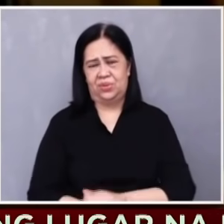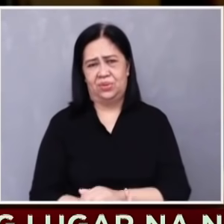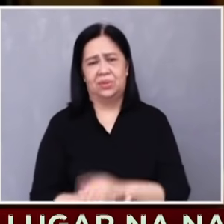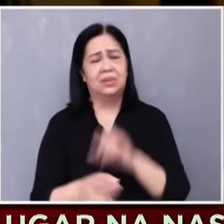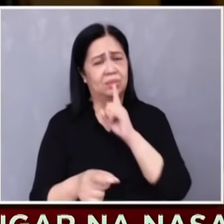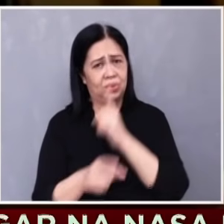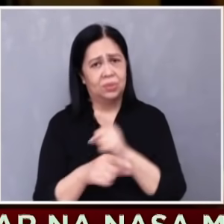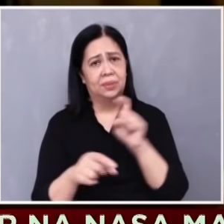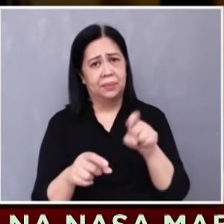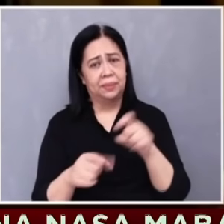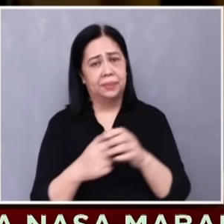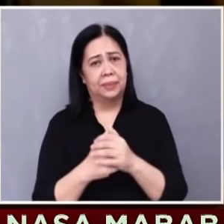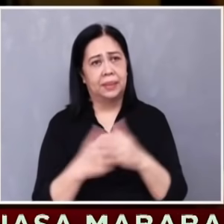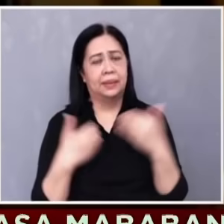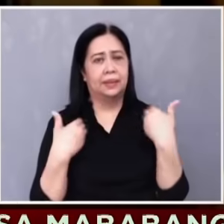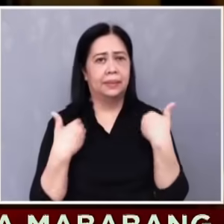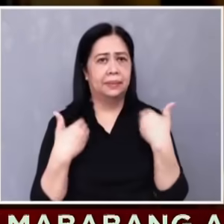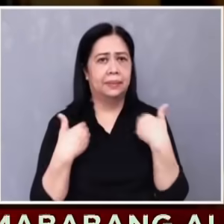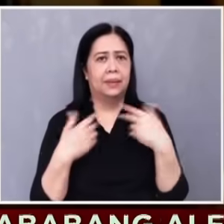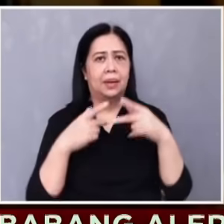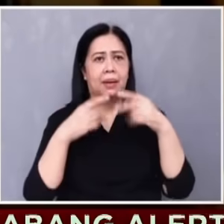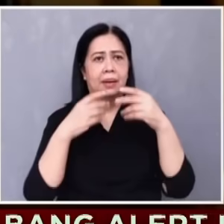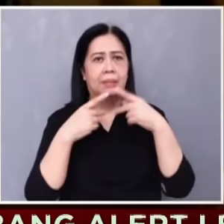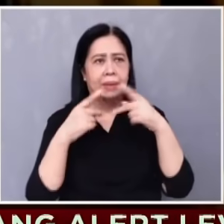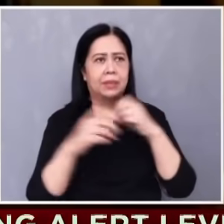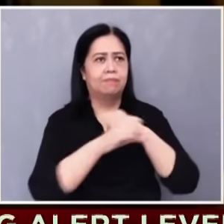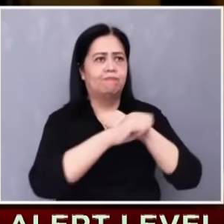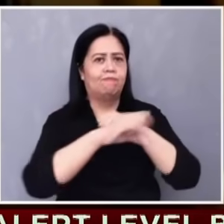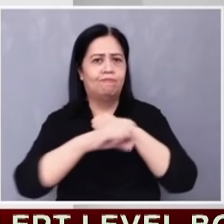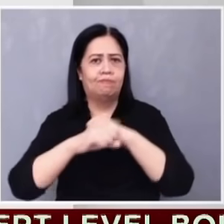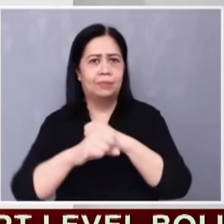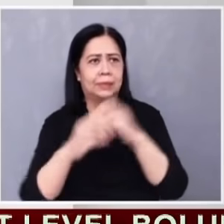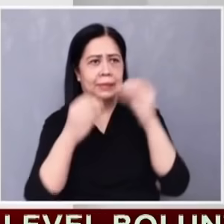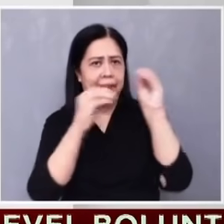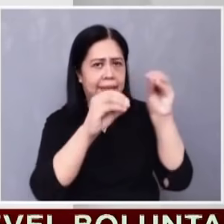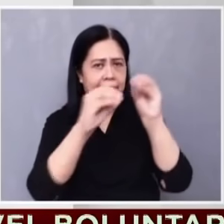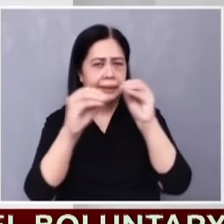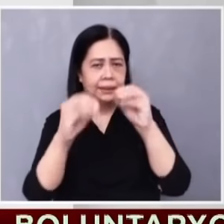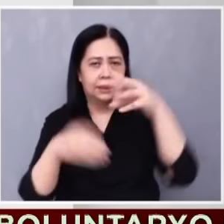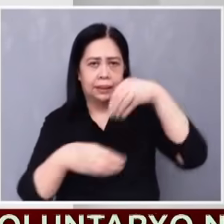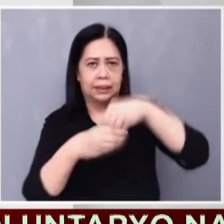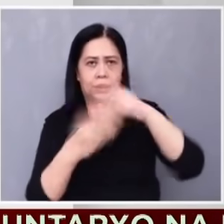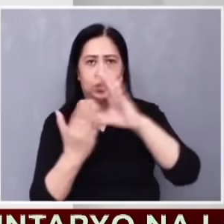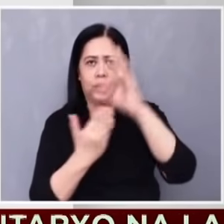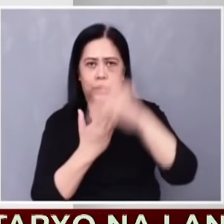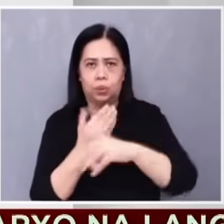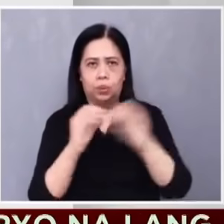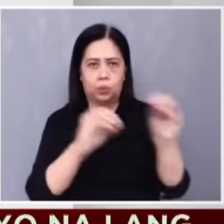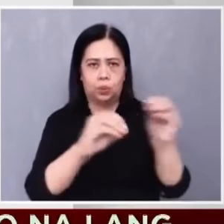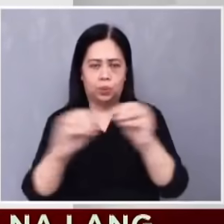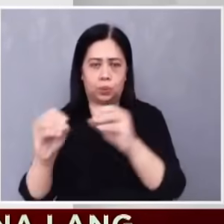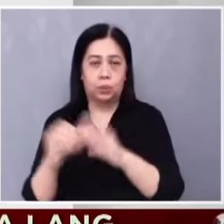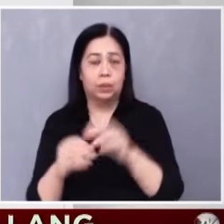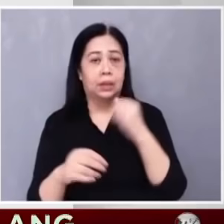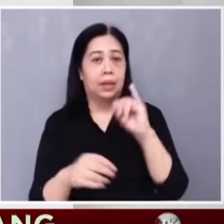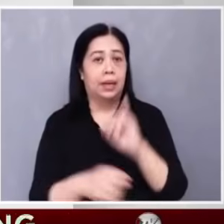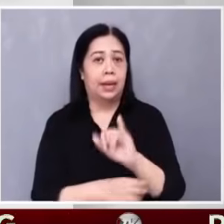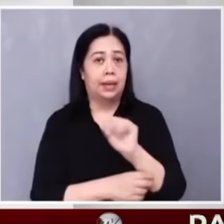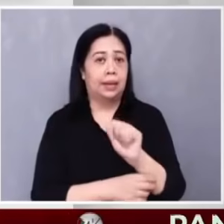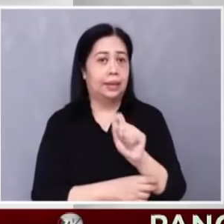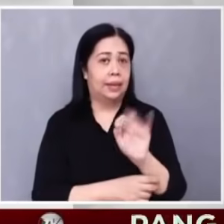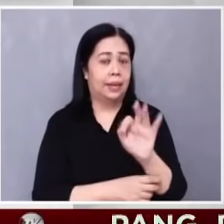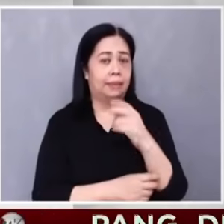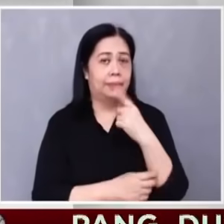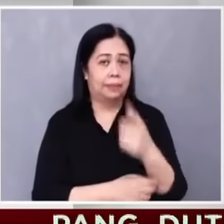talaga magkaroon pa ng public awareness campaign at i-insert sa curriculum Sa resolusyon ng Interagency Task Force,